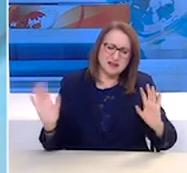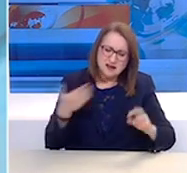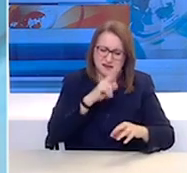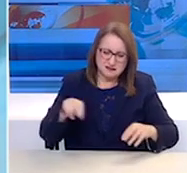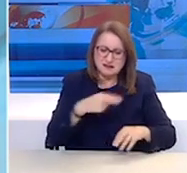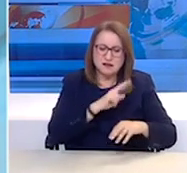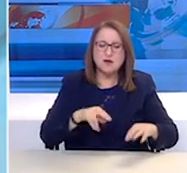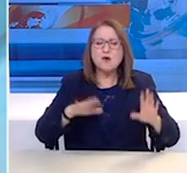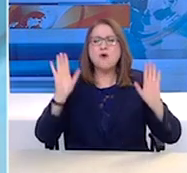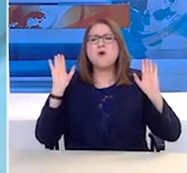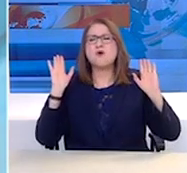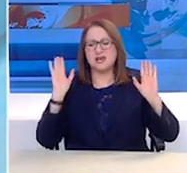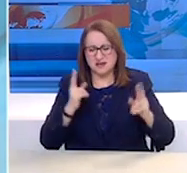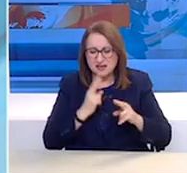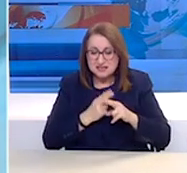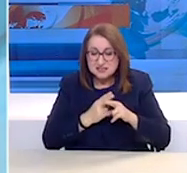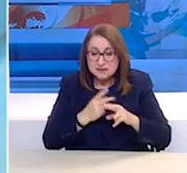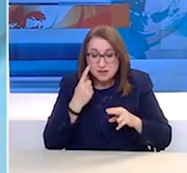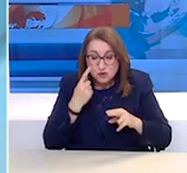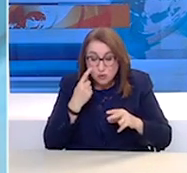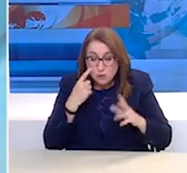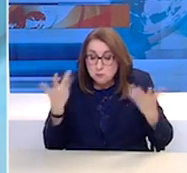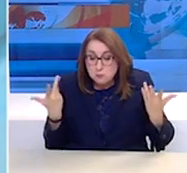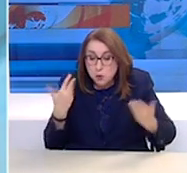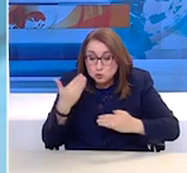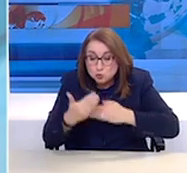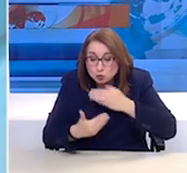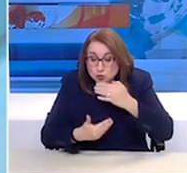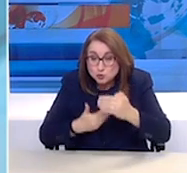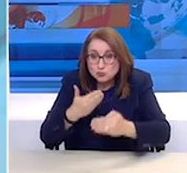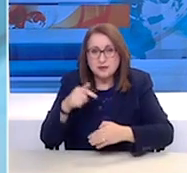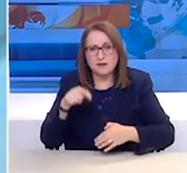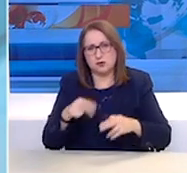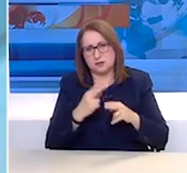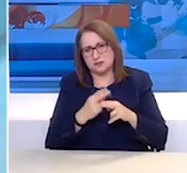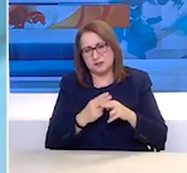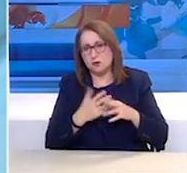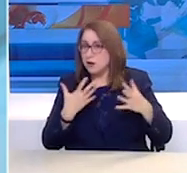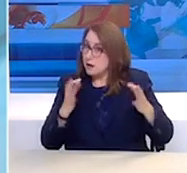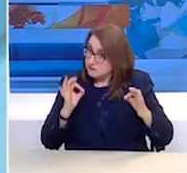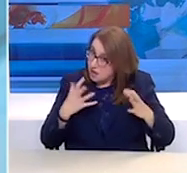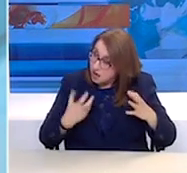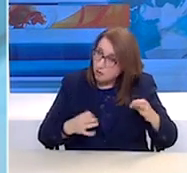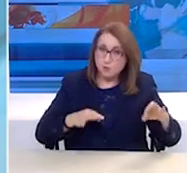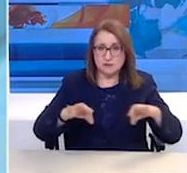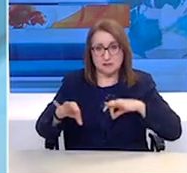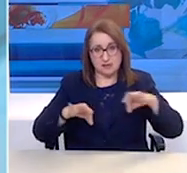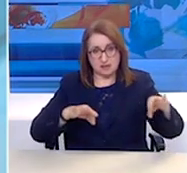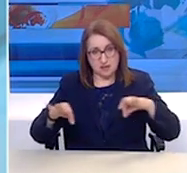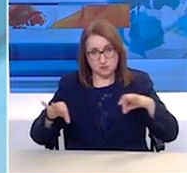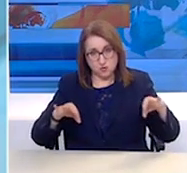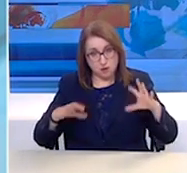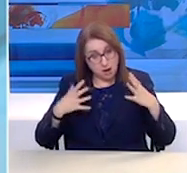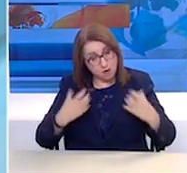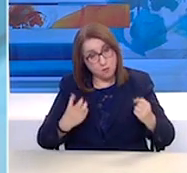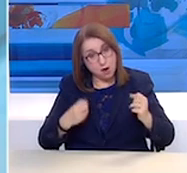επιδημιολογικής εικόνας και οι αποφάσεις μας ανάλογα με τα δεδομένα. Φυσικά και υπάρχει σχεδιασμός. Ο σχεδιασμός μιλάει πρώτα για την προστασία